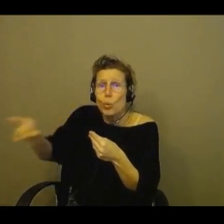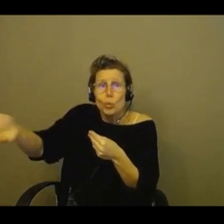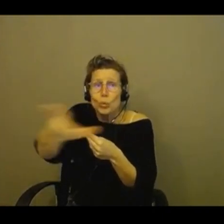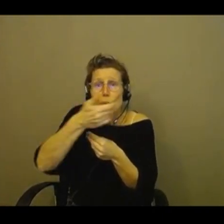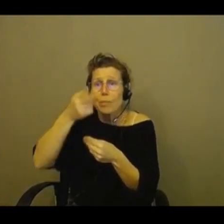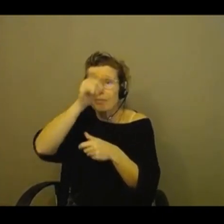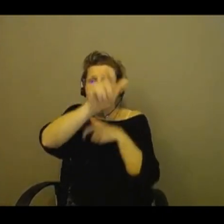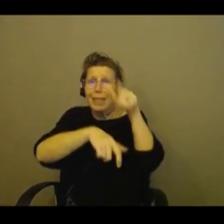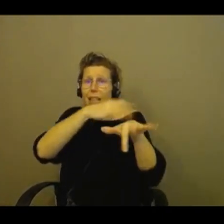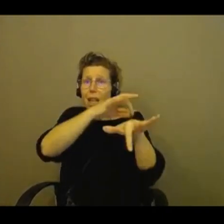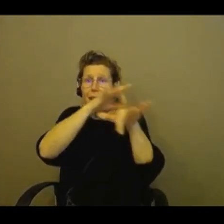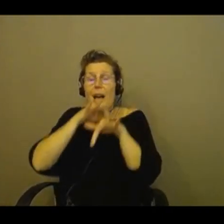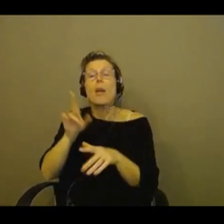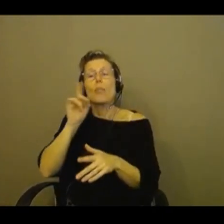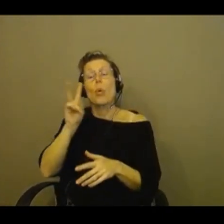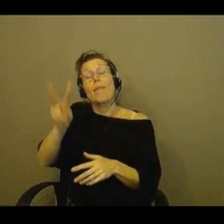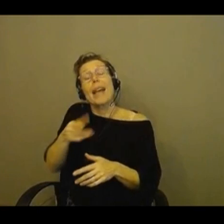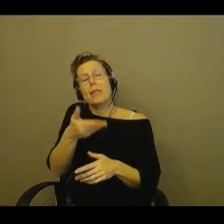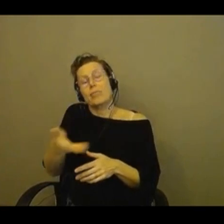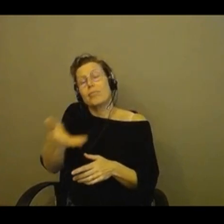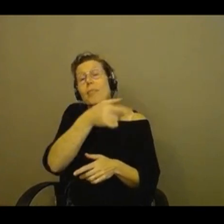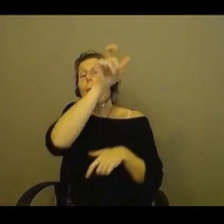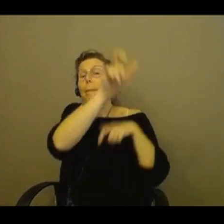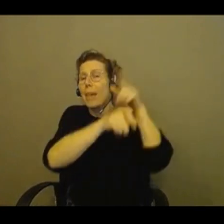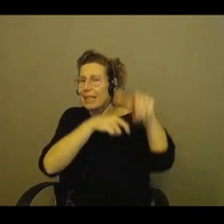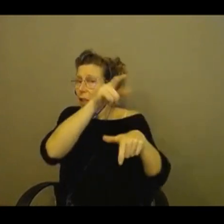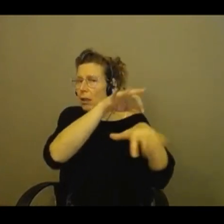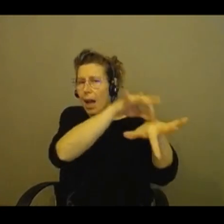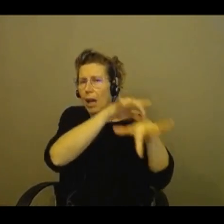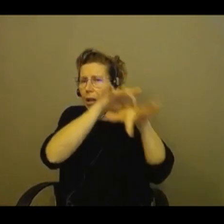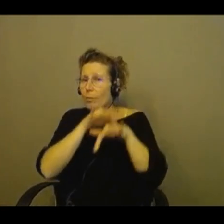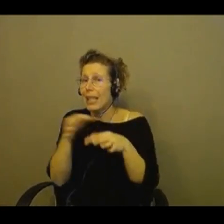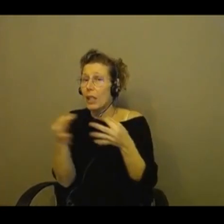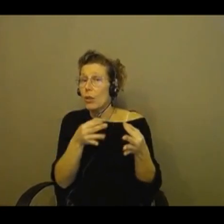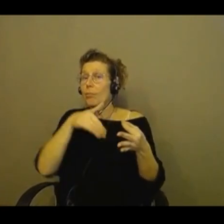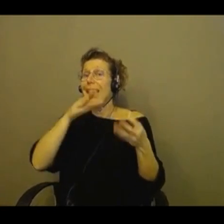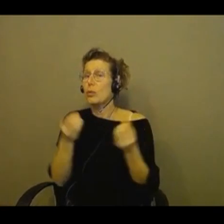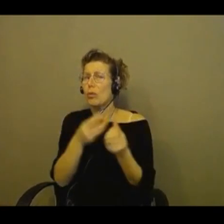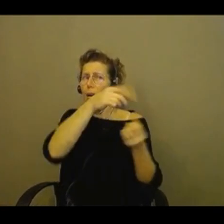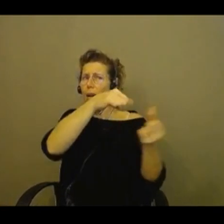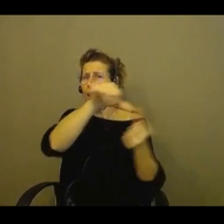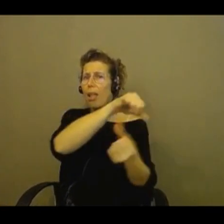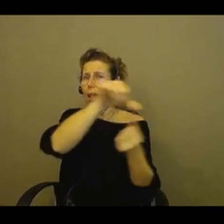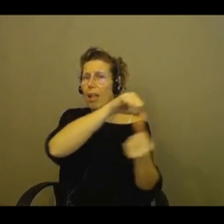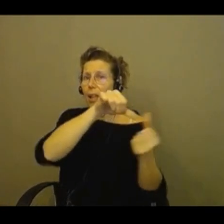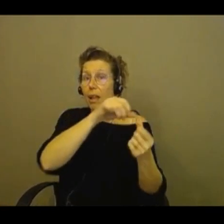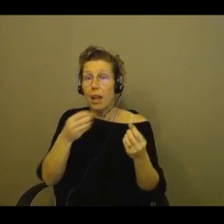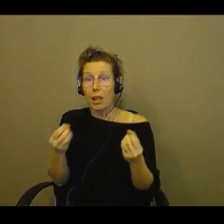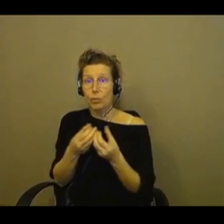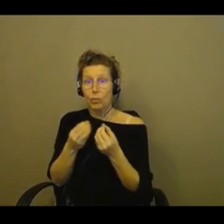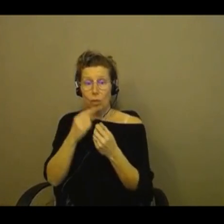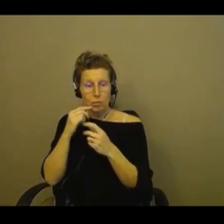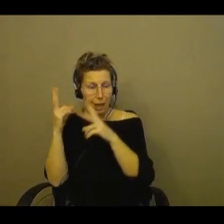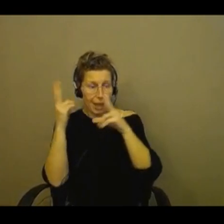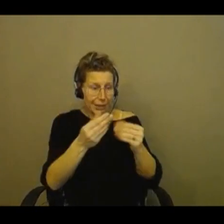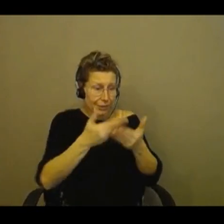de ces personnes qui nous accompagnent en permanence. Il y a un turnover et on arrive sur des personnes qui ne savent pas comment gérer. Et j'arrive des fois sur des situations où je vois